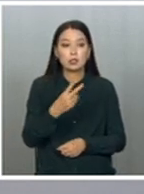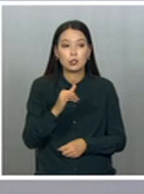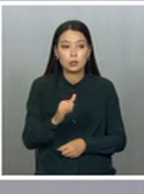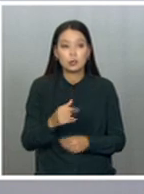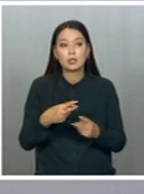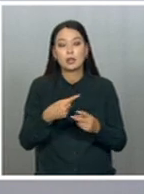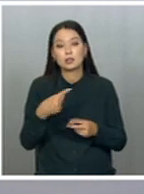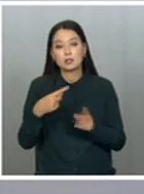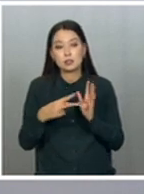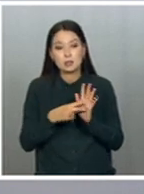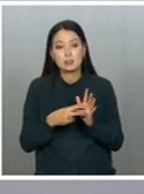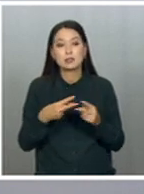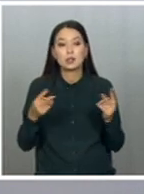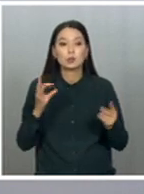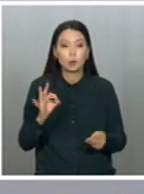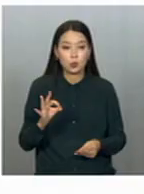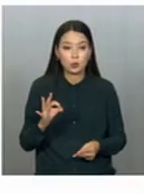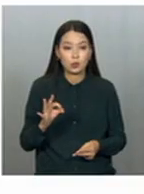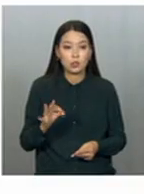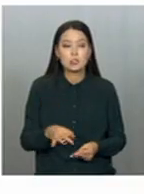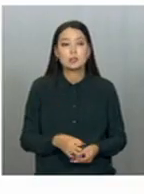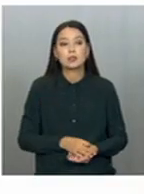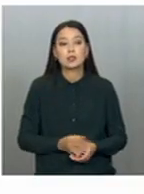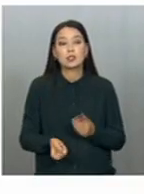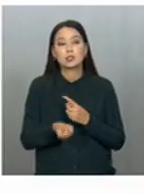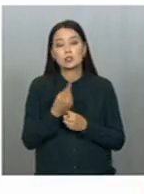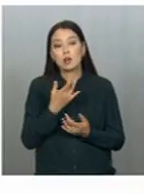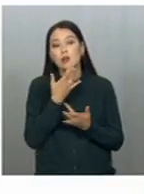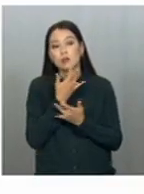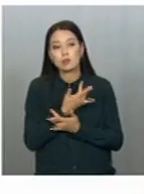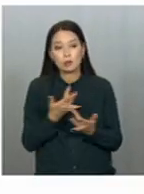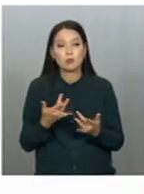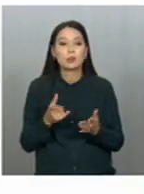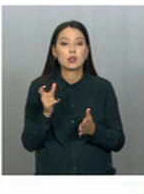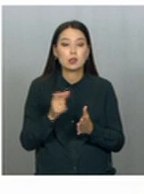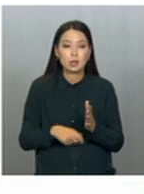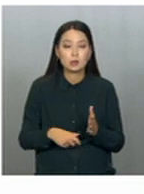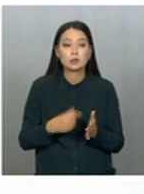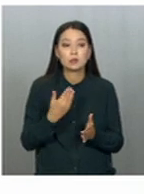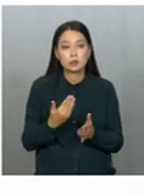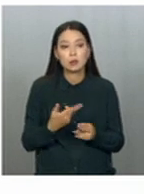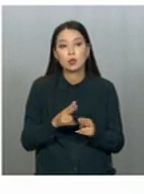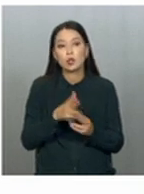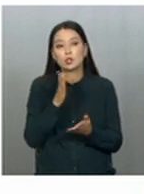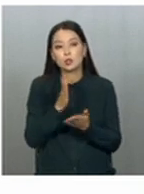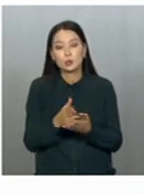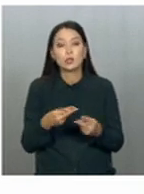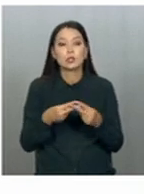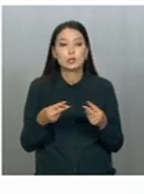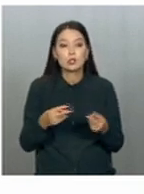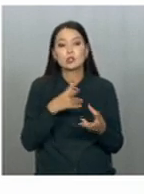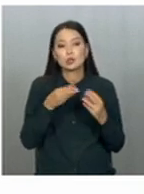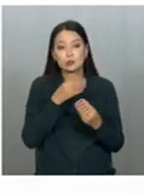2y, азайтылған 8 тең 0-ге. Шыққан соңғы теңдеуіміз біздің түзудің теңдеуі. Яғни